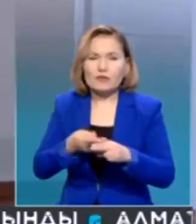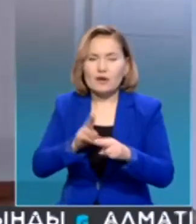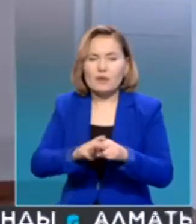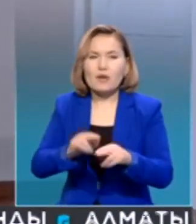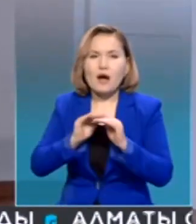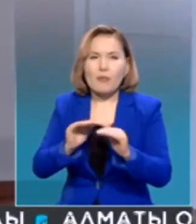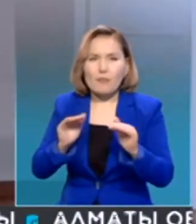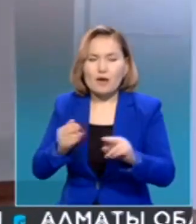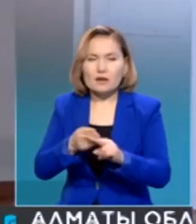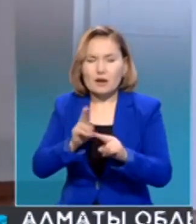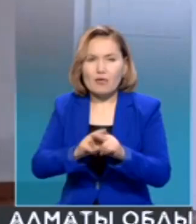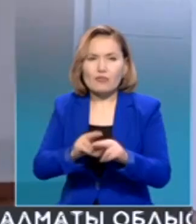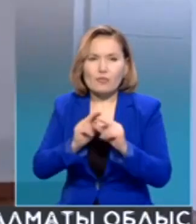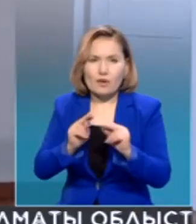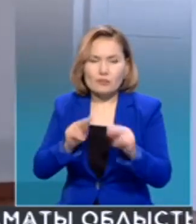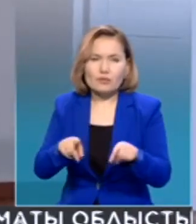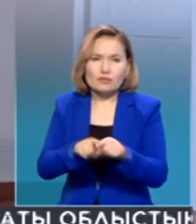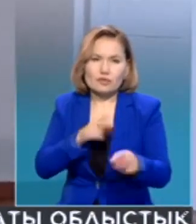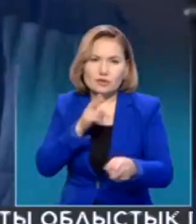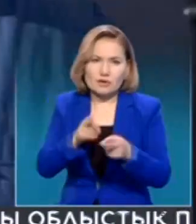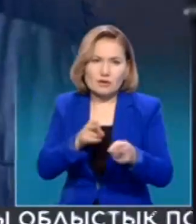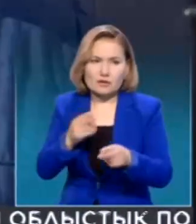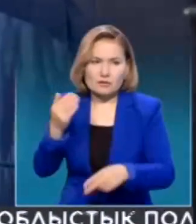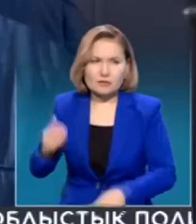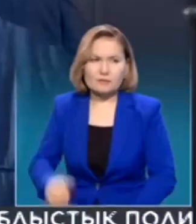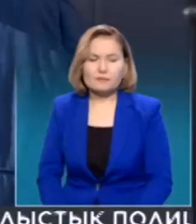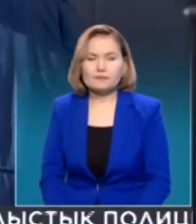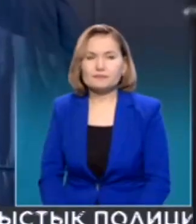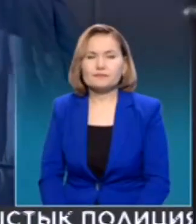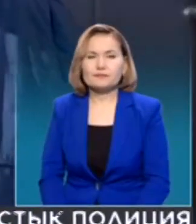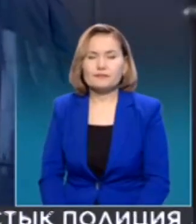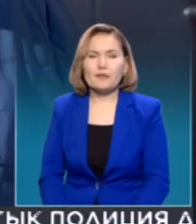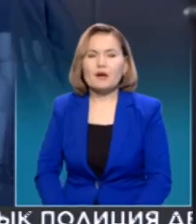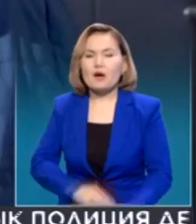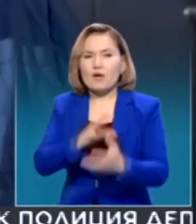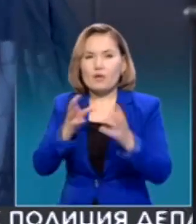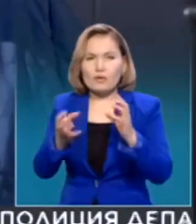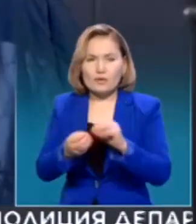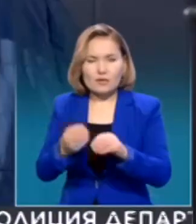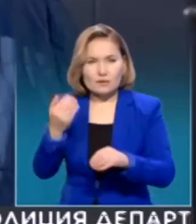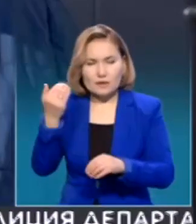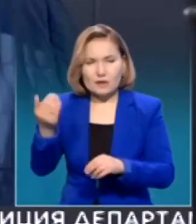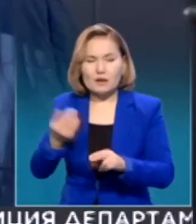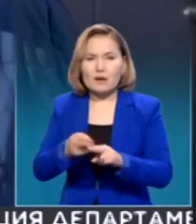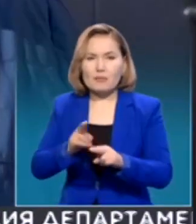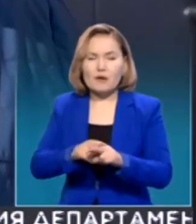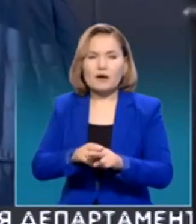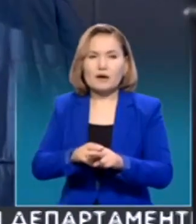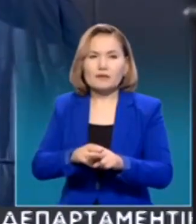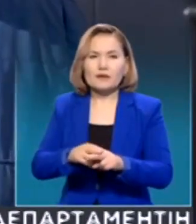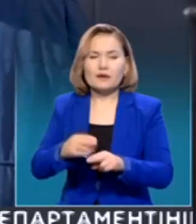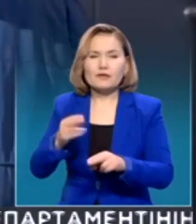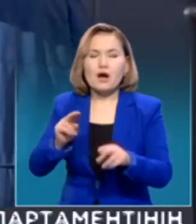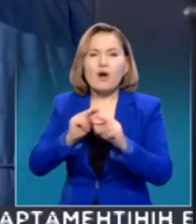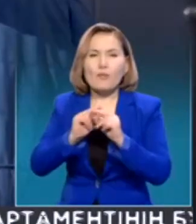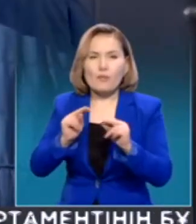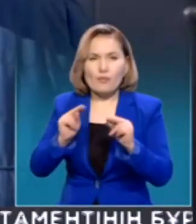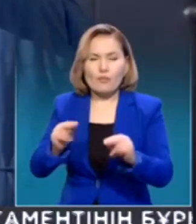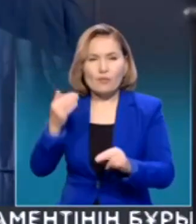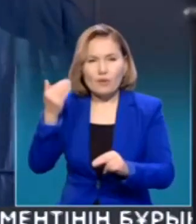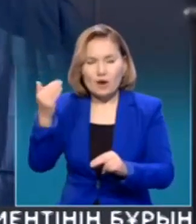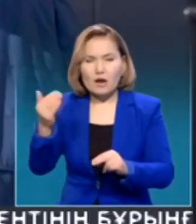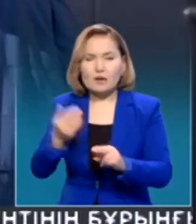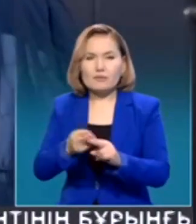мектеп ішінде кездестіре алмадық. Ауданнан звондаватыр дейтіні, осында бармасын, барған күнде бір күндік